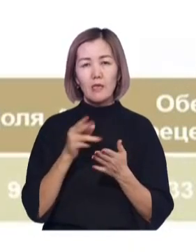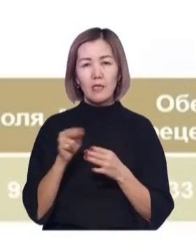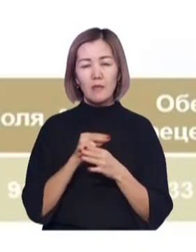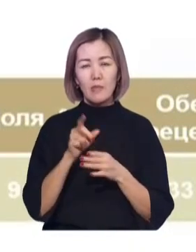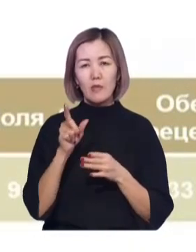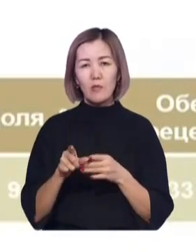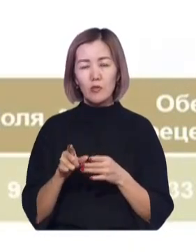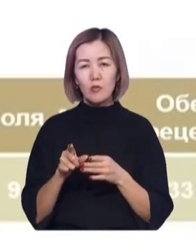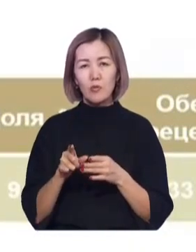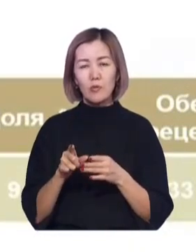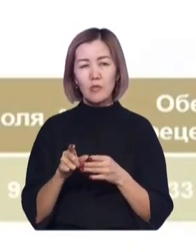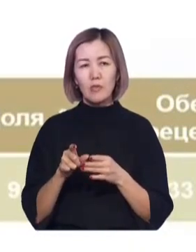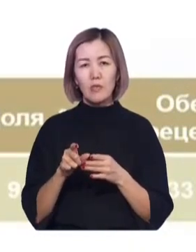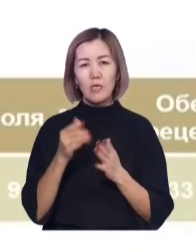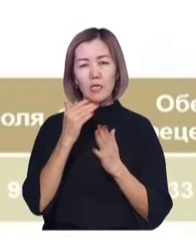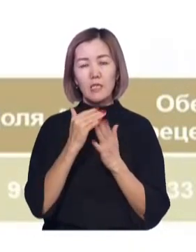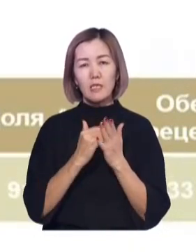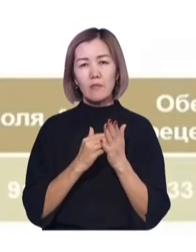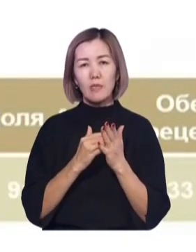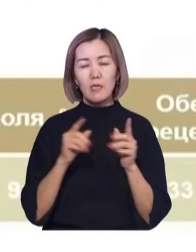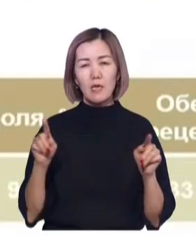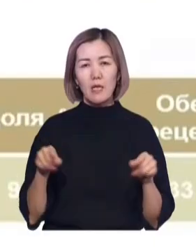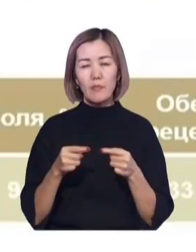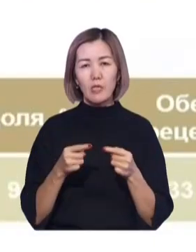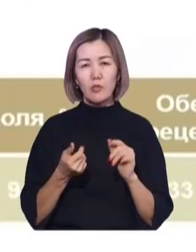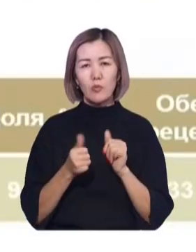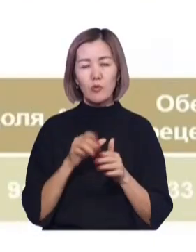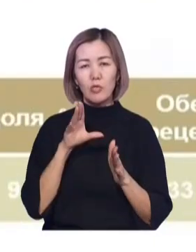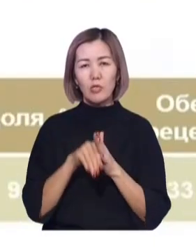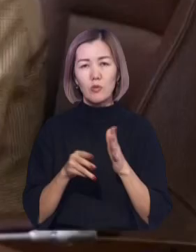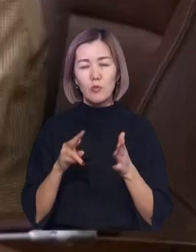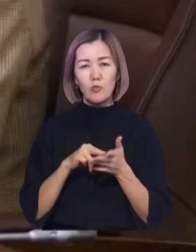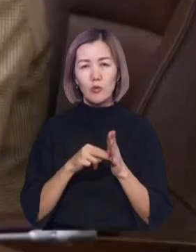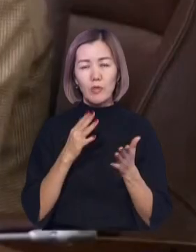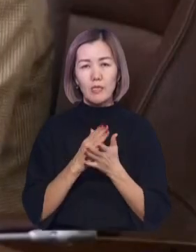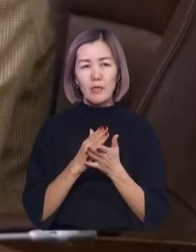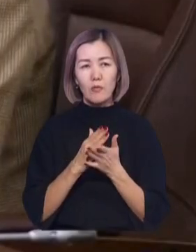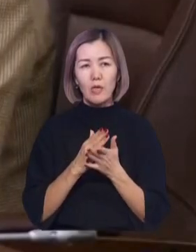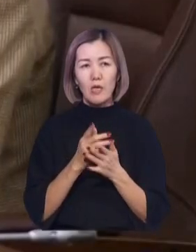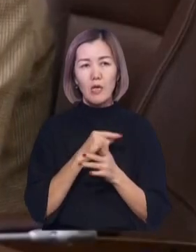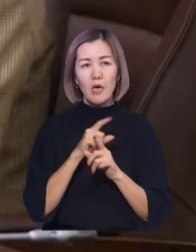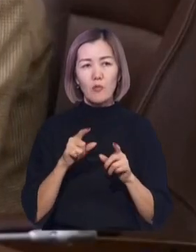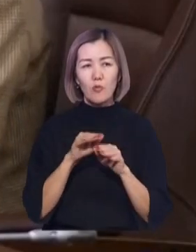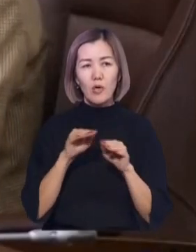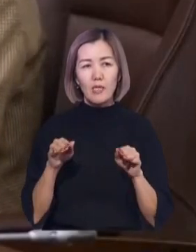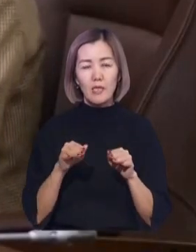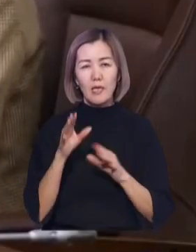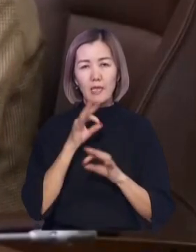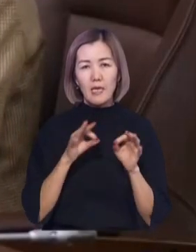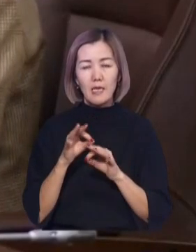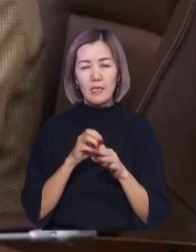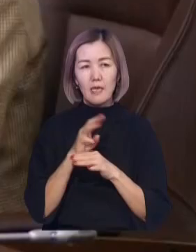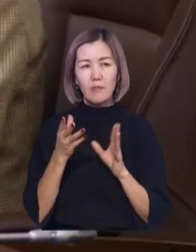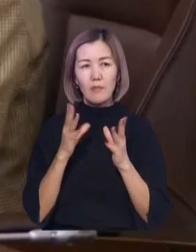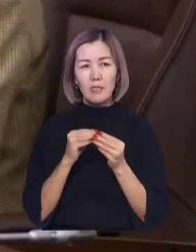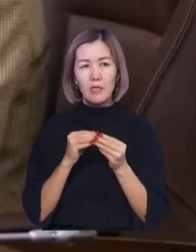дербестендірілген тәсілді көздейтін тізімді қалыптастыру әдістемесіне өзгерістер енгізу жоспарлануда. Ауруханалық деңгейде дәрілік заттармен